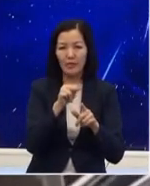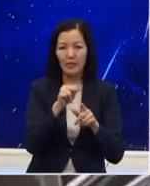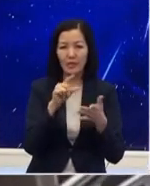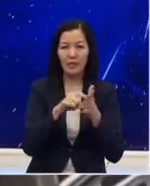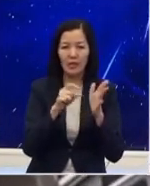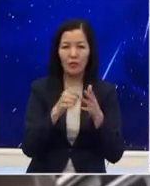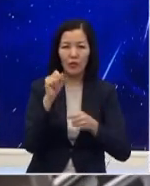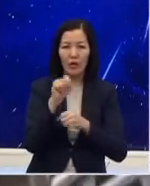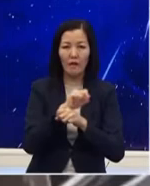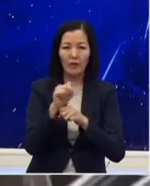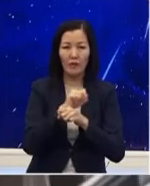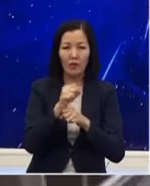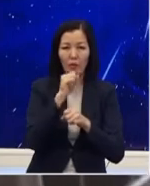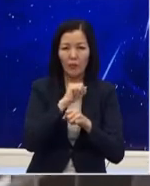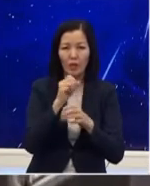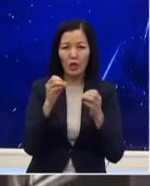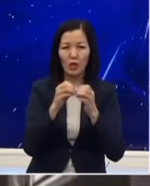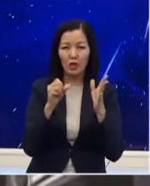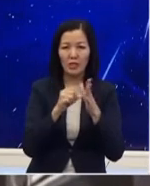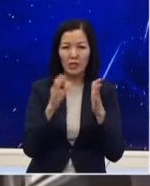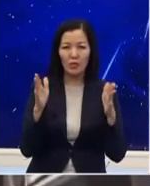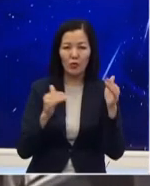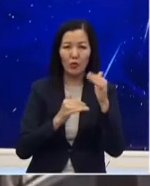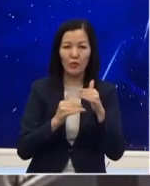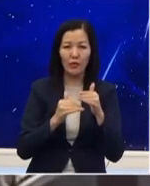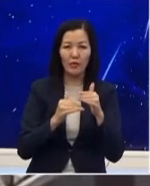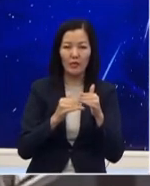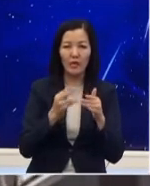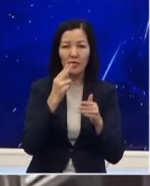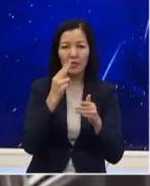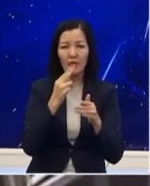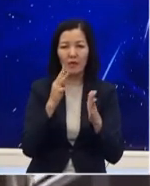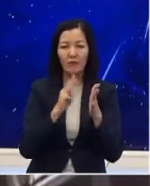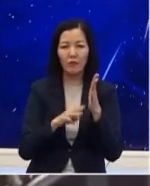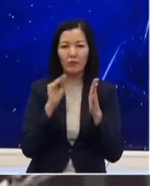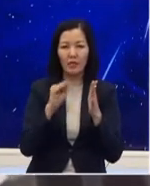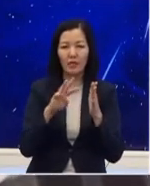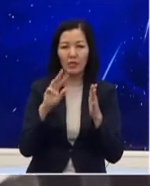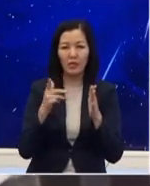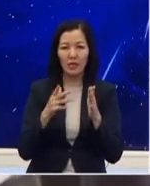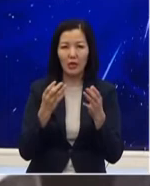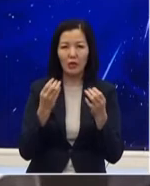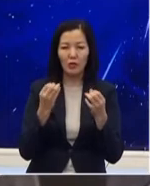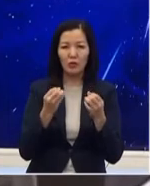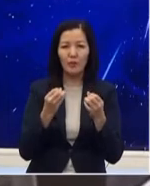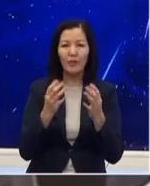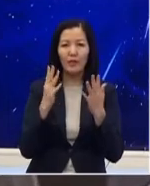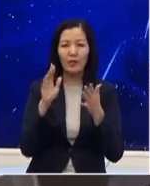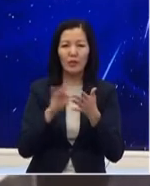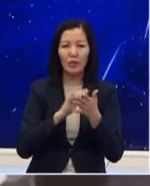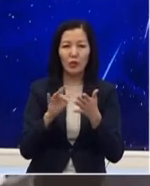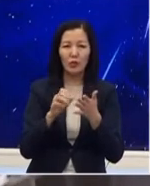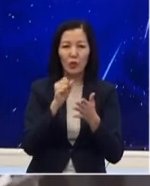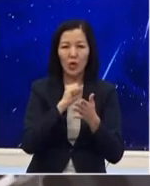салона автомашины похитил 16 упаковок элитных сигарет на 80 тысяч тенге. Кроме того, на его